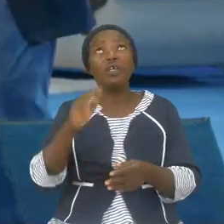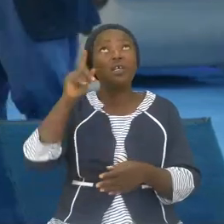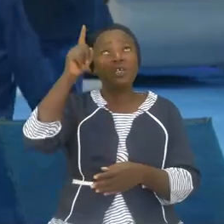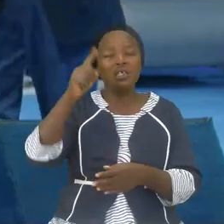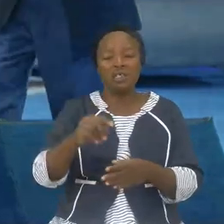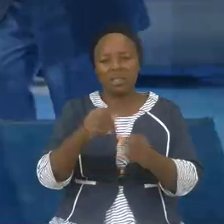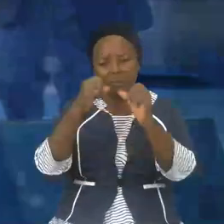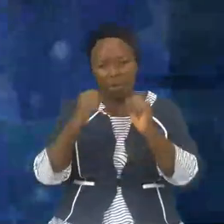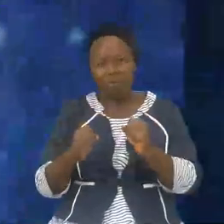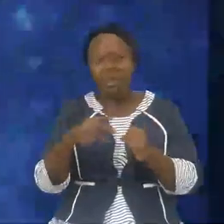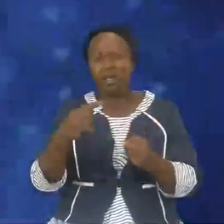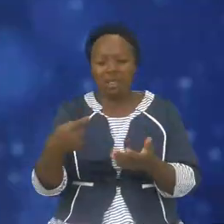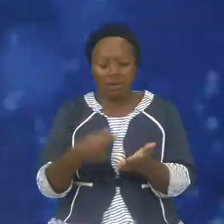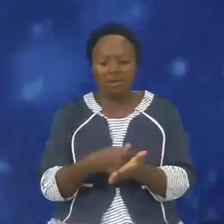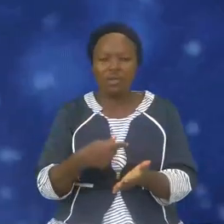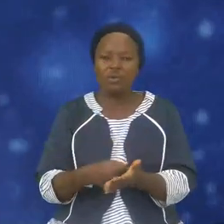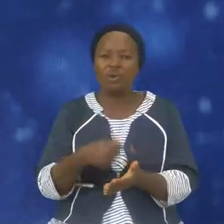c'est l'évangile de sa puissance, c'est